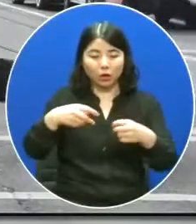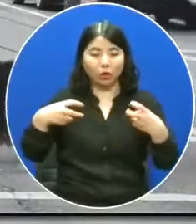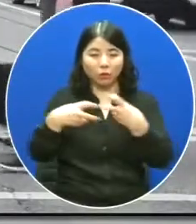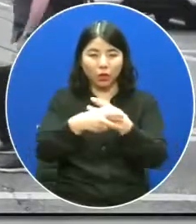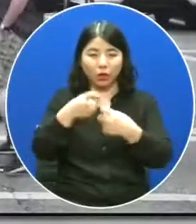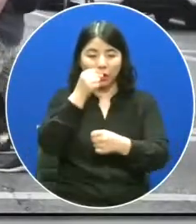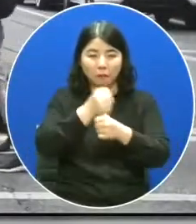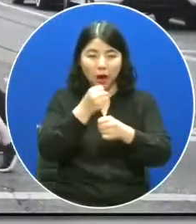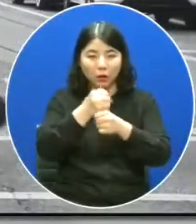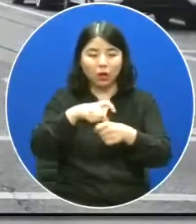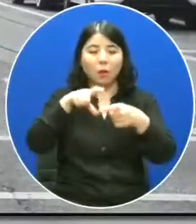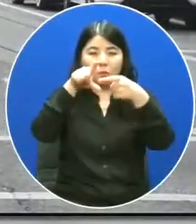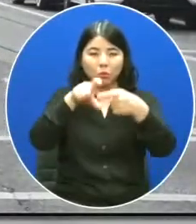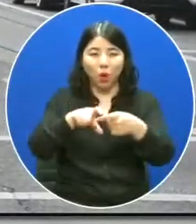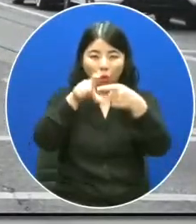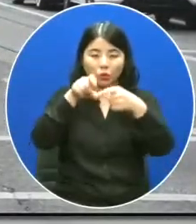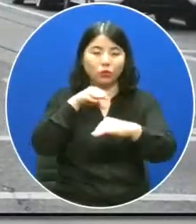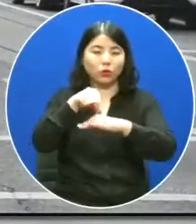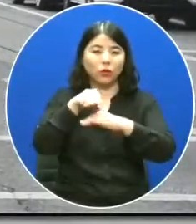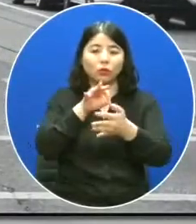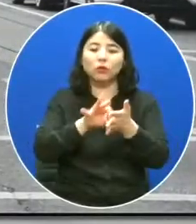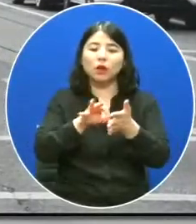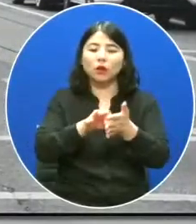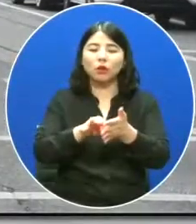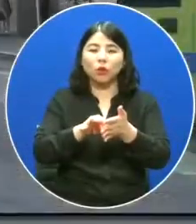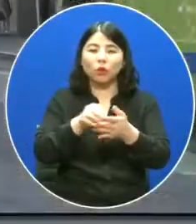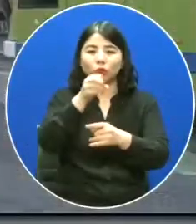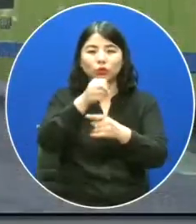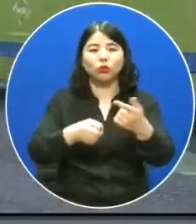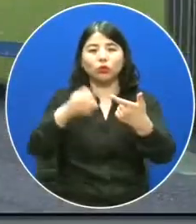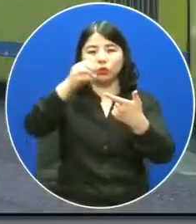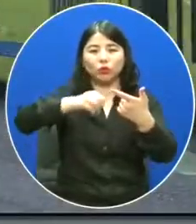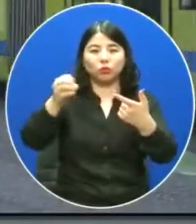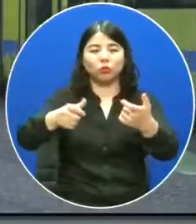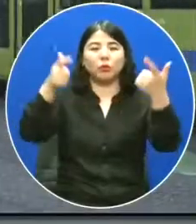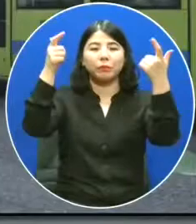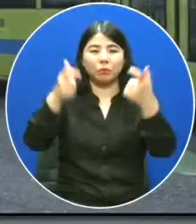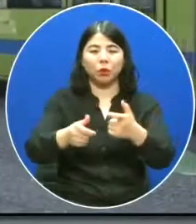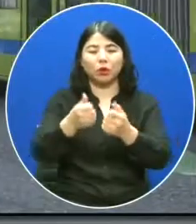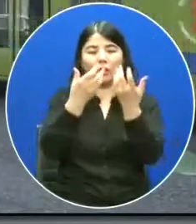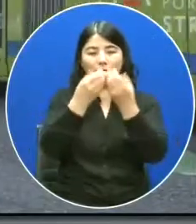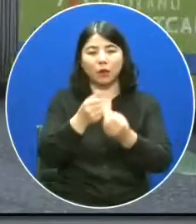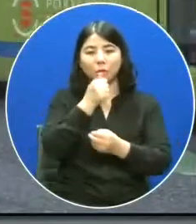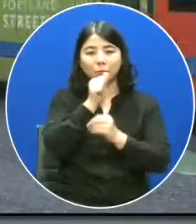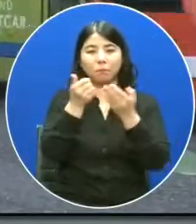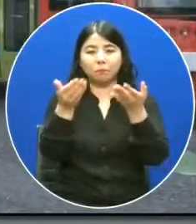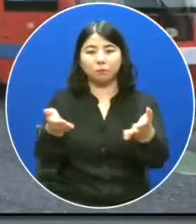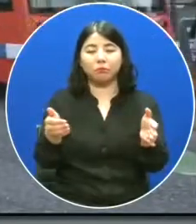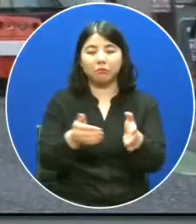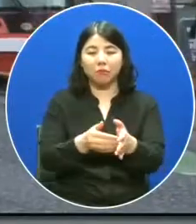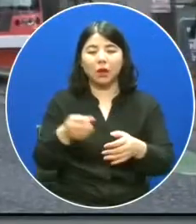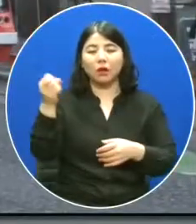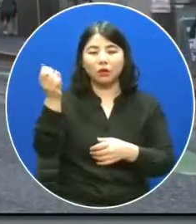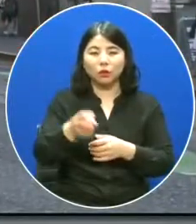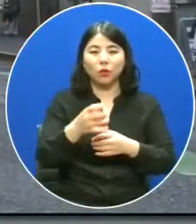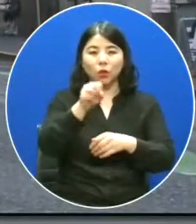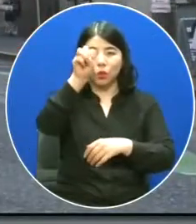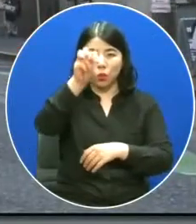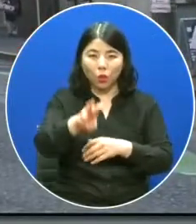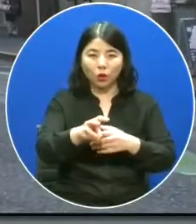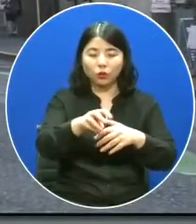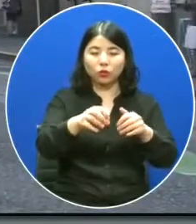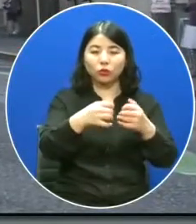평균 자동차 이용률 6% 감소를 이루어낸 사례를 소개하기도 했죠. 이런 광주 사회 혁신